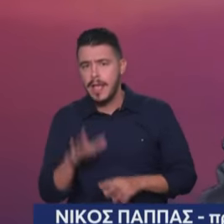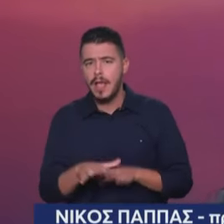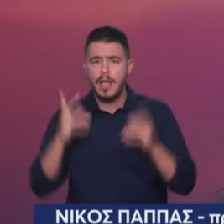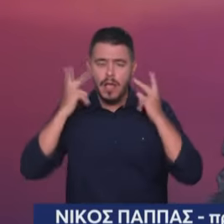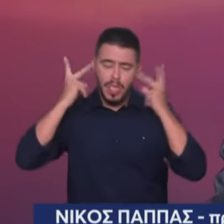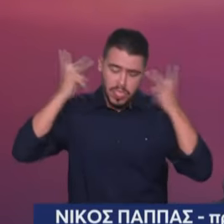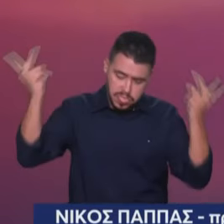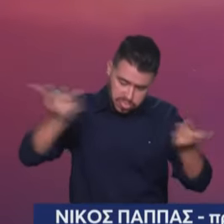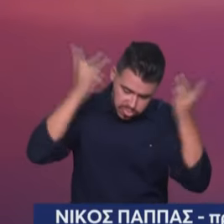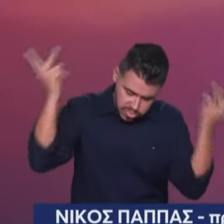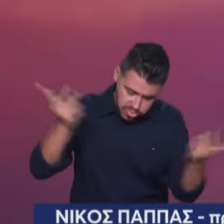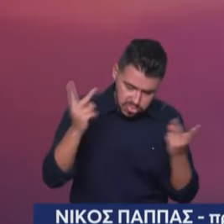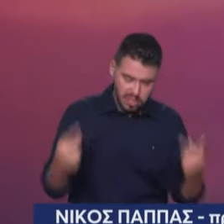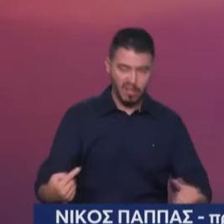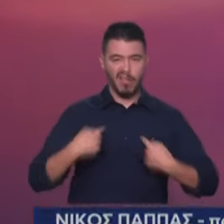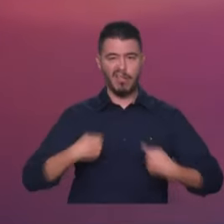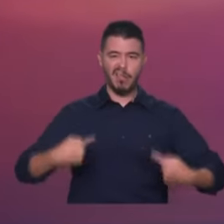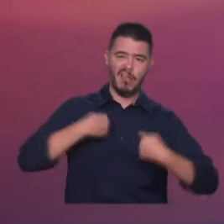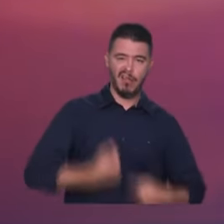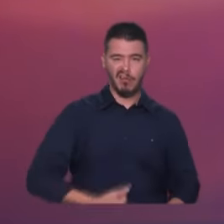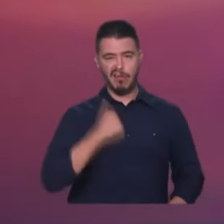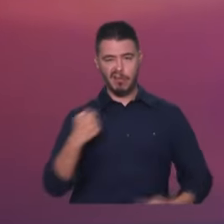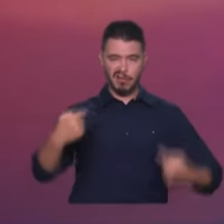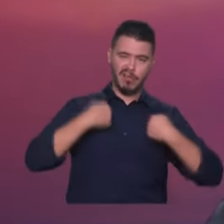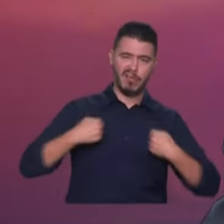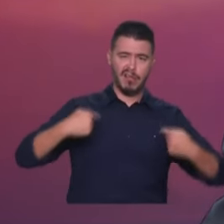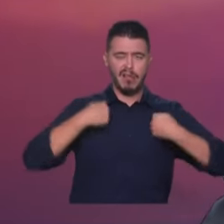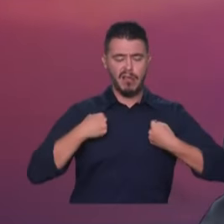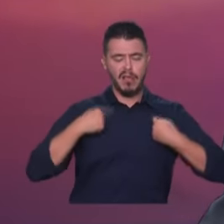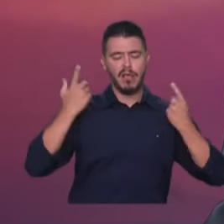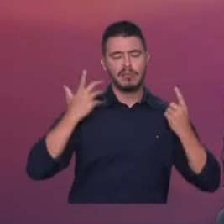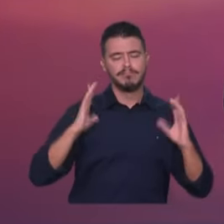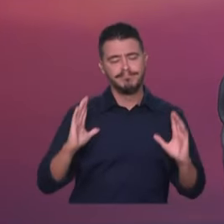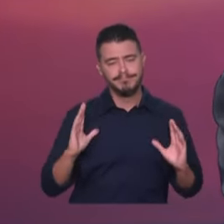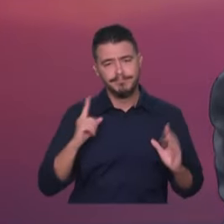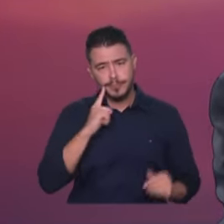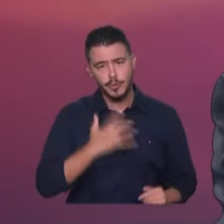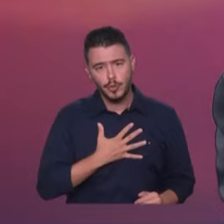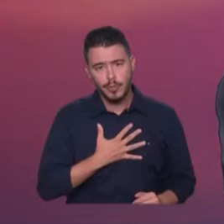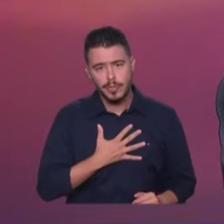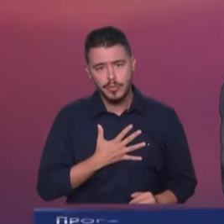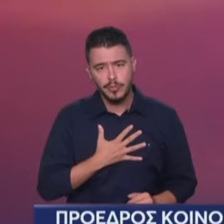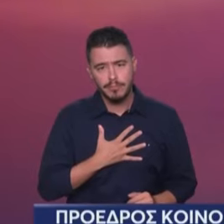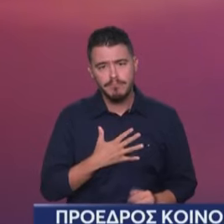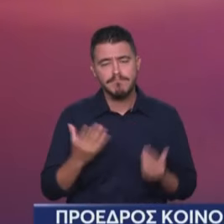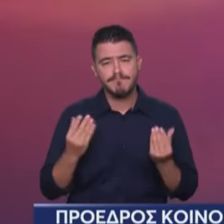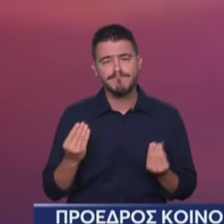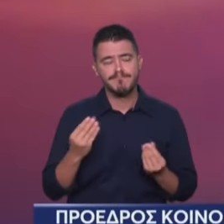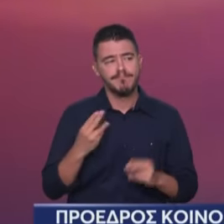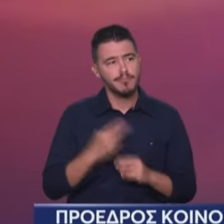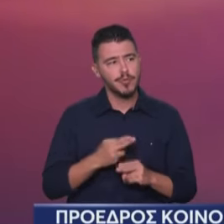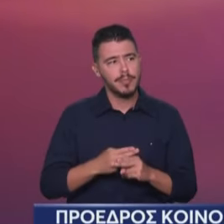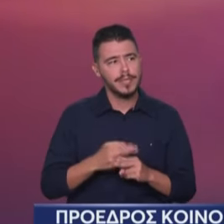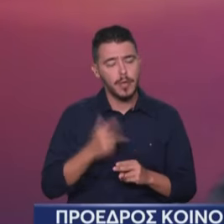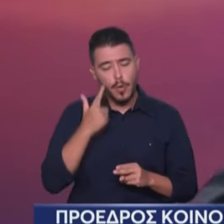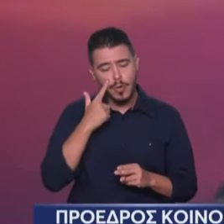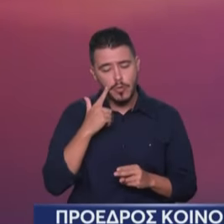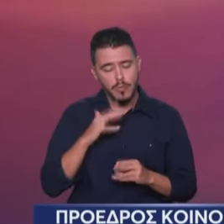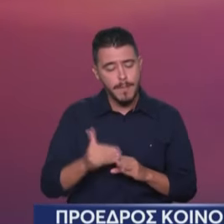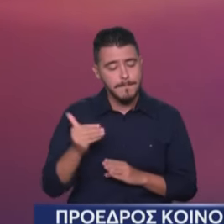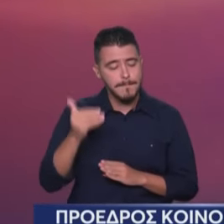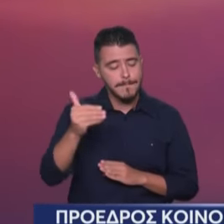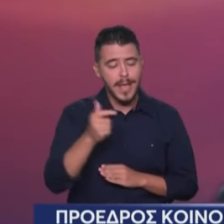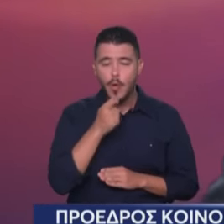είναι εγωκεντρικός, θέλει ένα κομμάτι δικό του. Τα έχουμε ακούσει χίλιες φορές. Νομίζω ότι αν πρέπει να. Με ενδιαφέρον να δούμε την επόμενη μέρα το ΣΥΡΙΖΑ. Πρέπει να συζητήσουμε